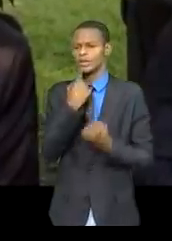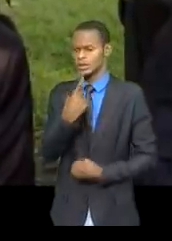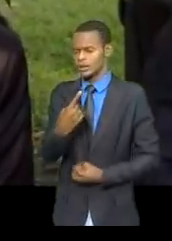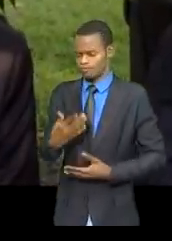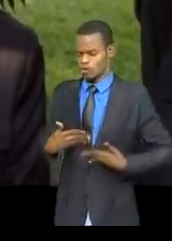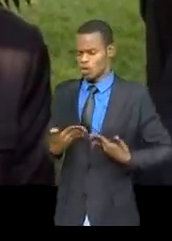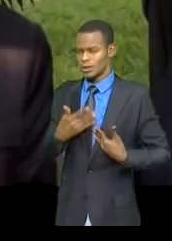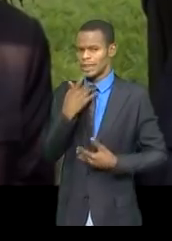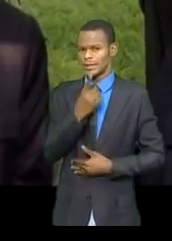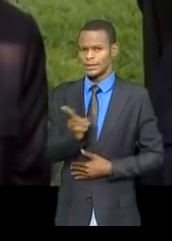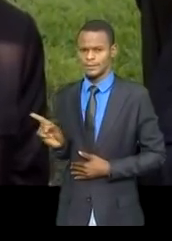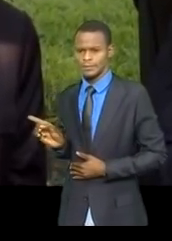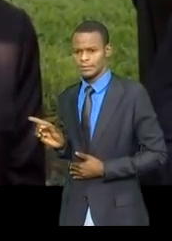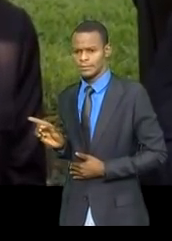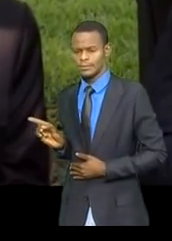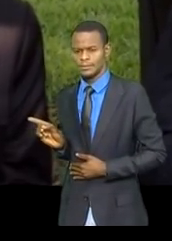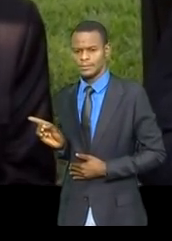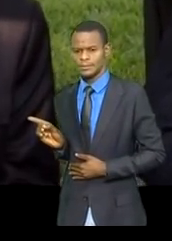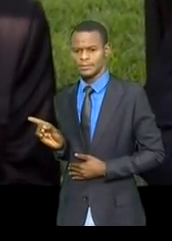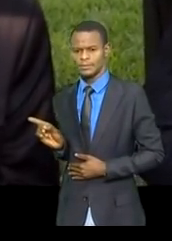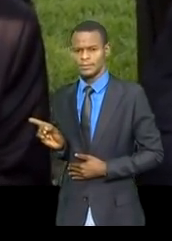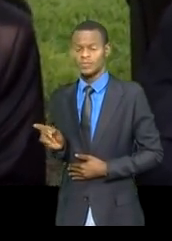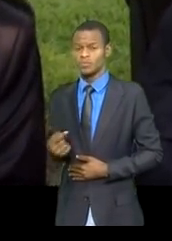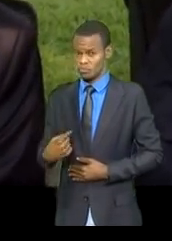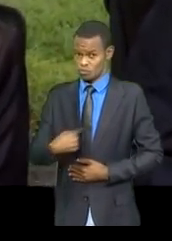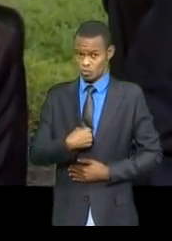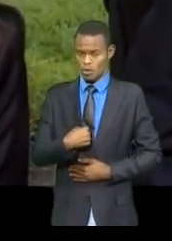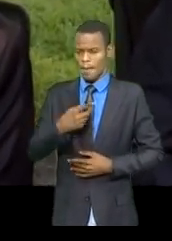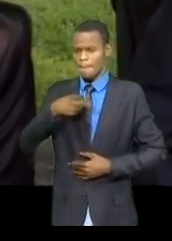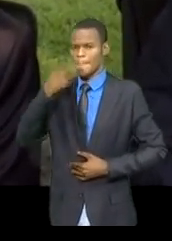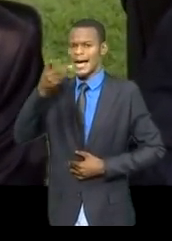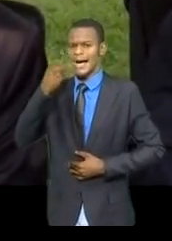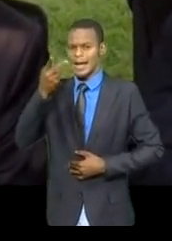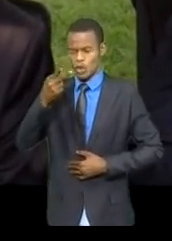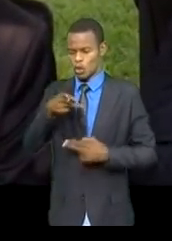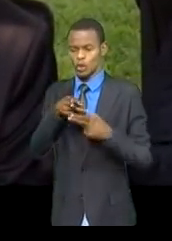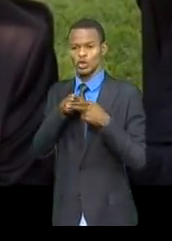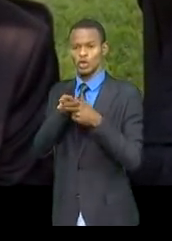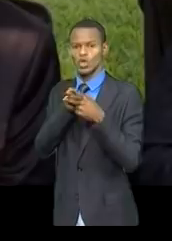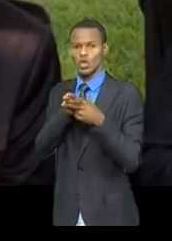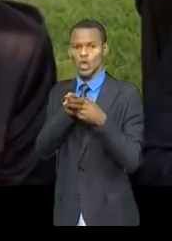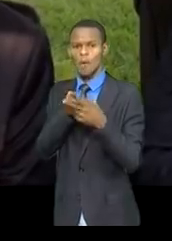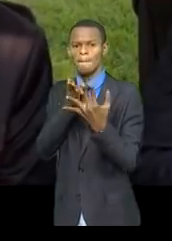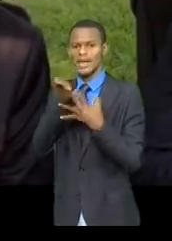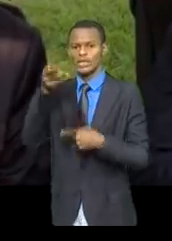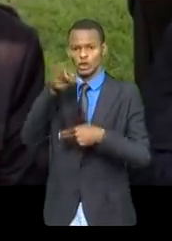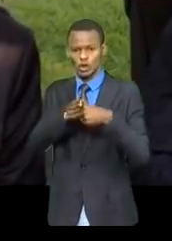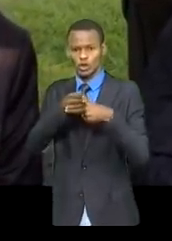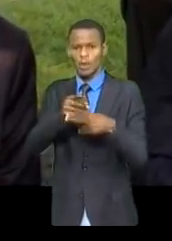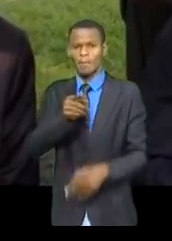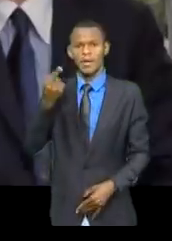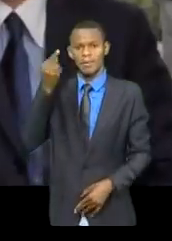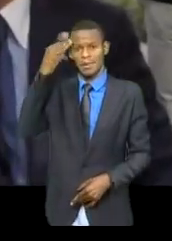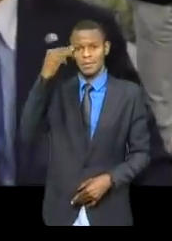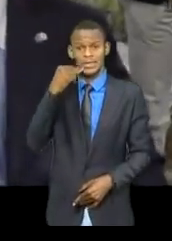au nom du Premier ministre, chef du gouvernement, vous présenter les remerciements de la République démocratique du